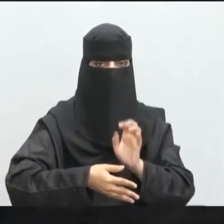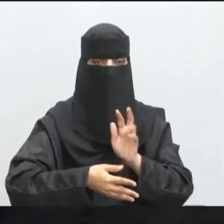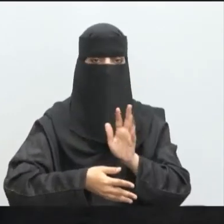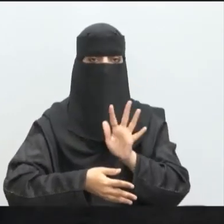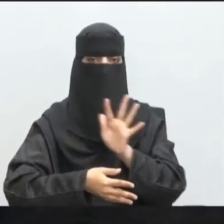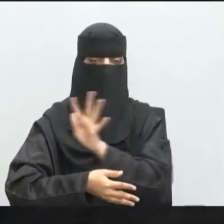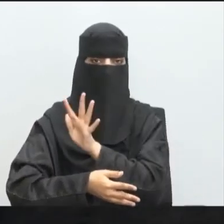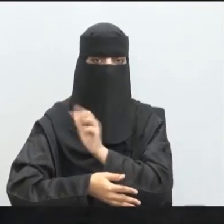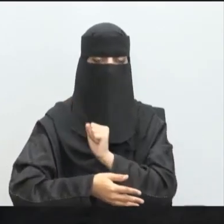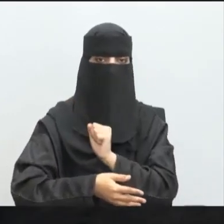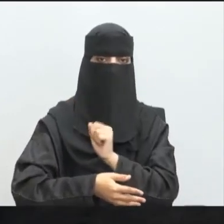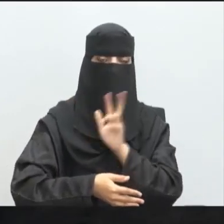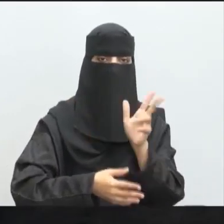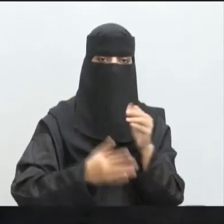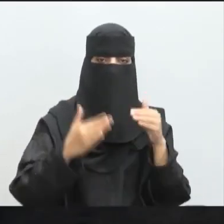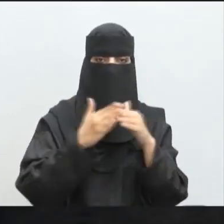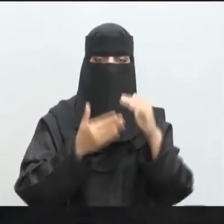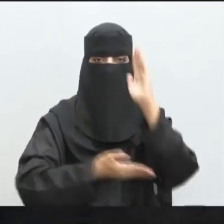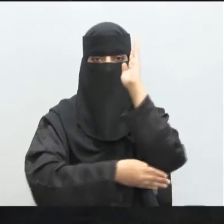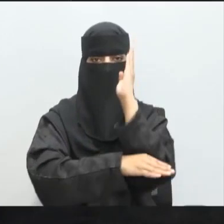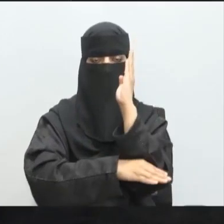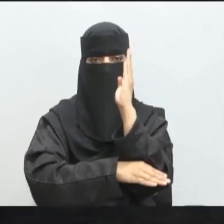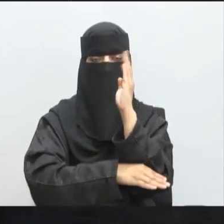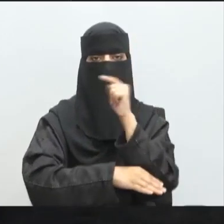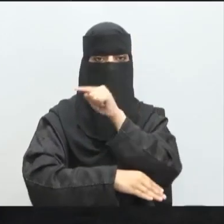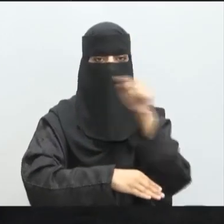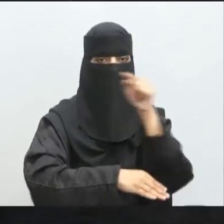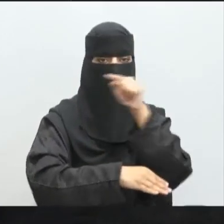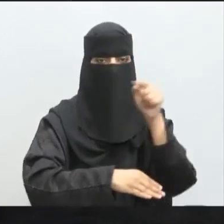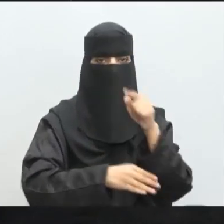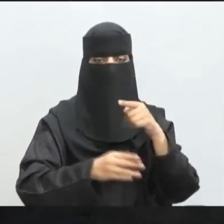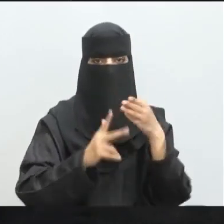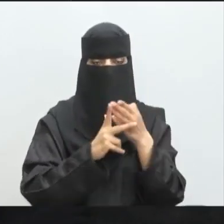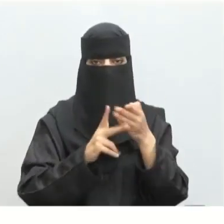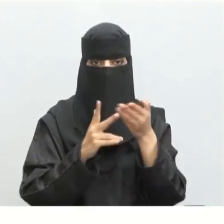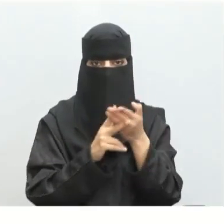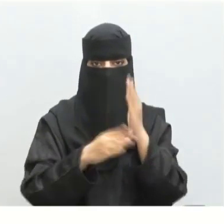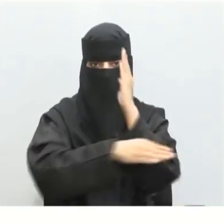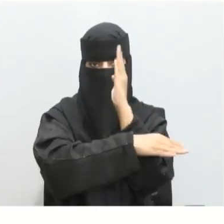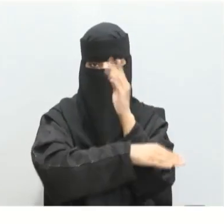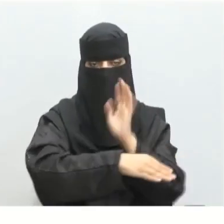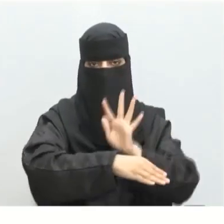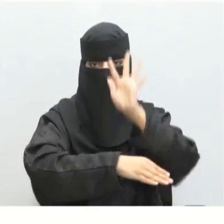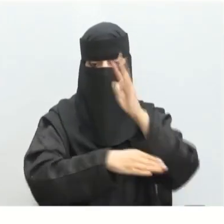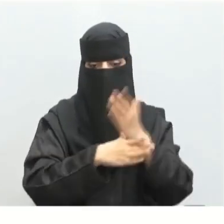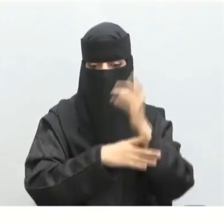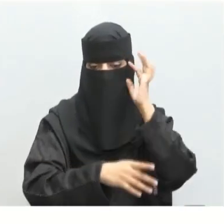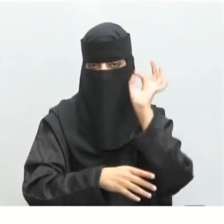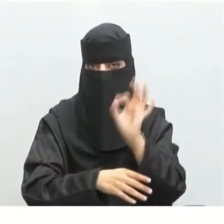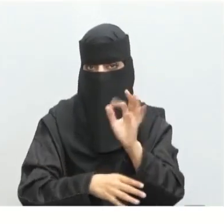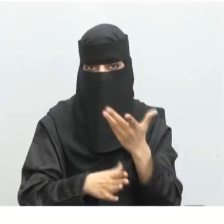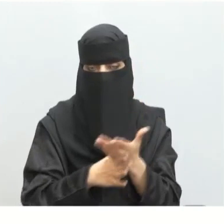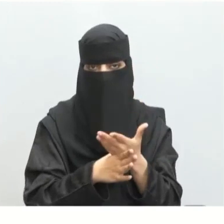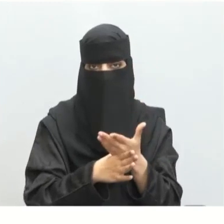اتجاه الشمال الموازي ل خطوط الطول اذا من خلال وجود اتجاهات الشمال نعرف